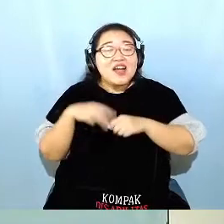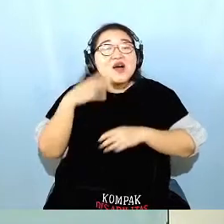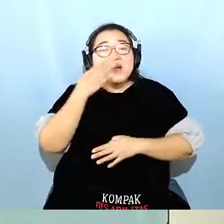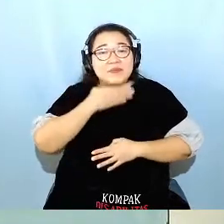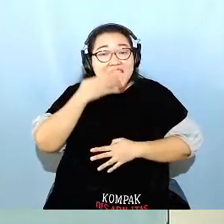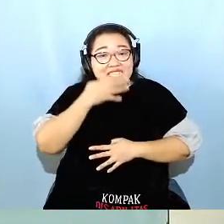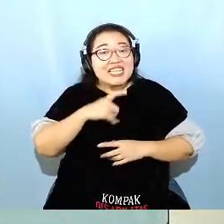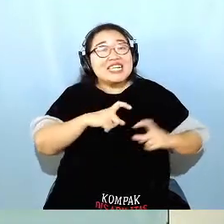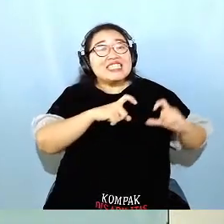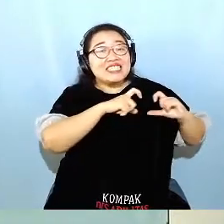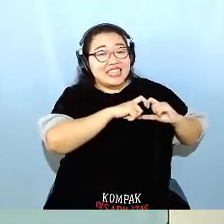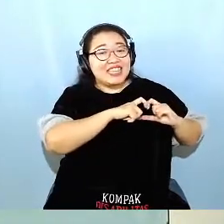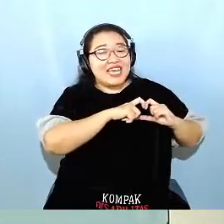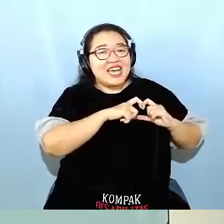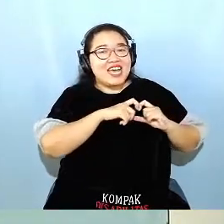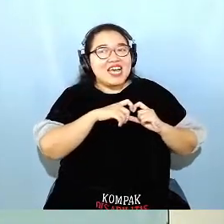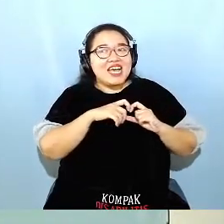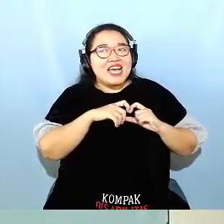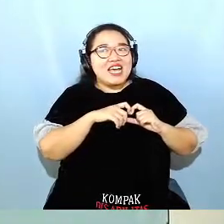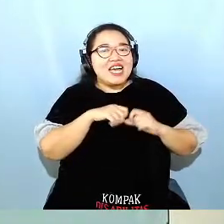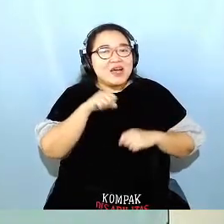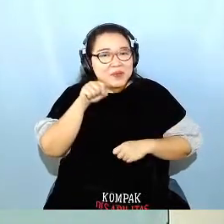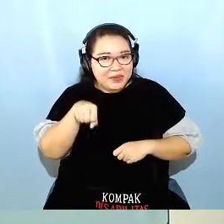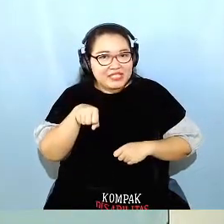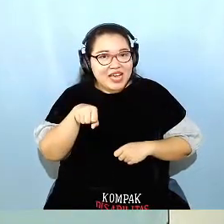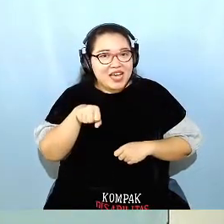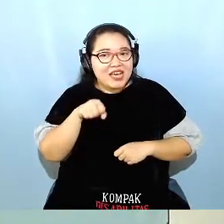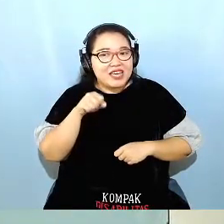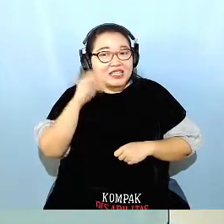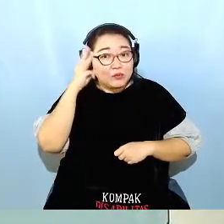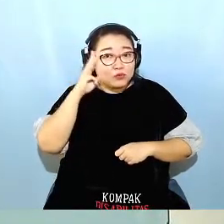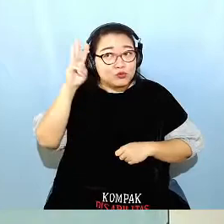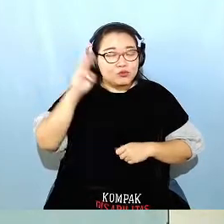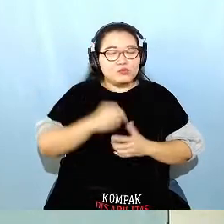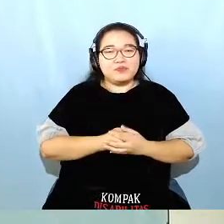namanya kebersamaan berkualitas, kita laksanakan.